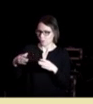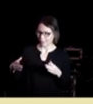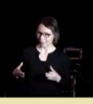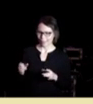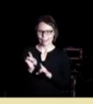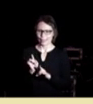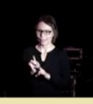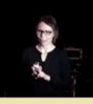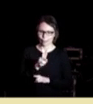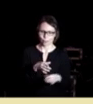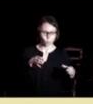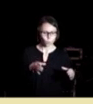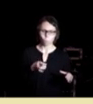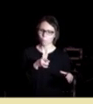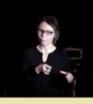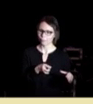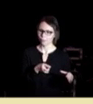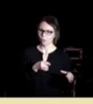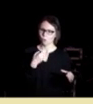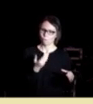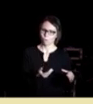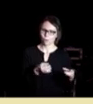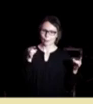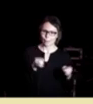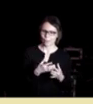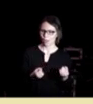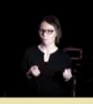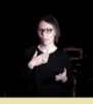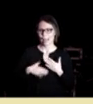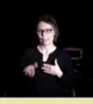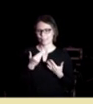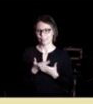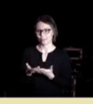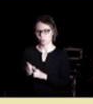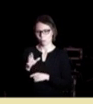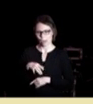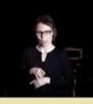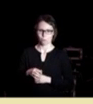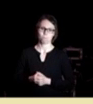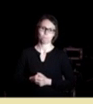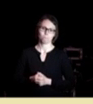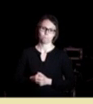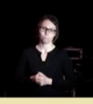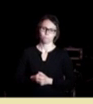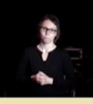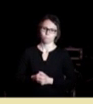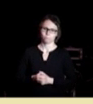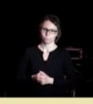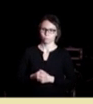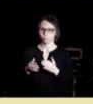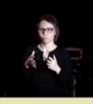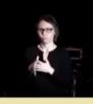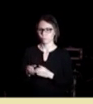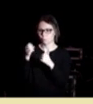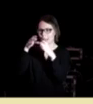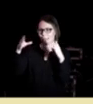fullt så får denne gruppen mindre av de helsetjenestene som finnes. Det er gjort en